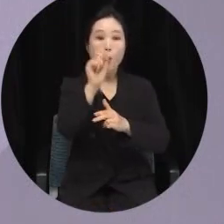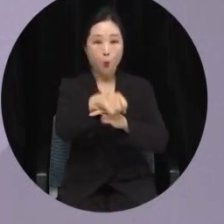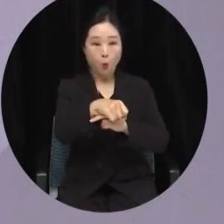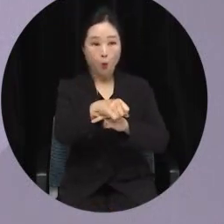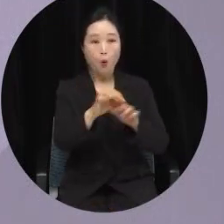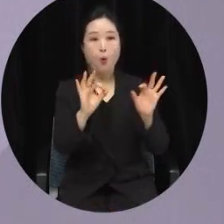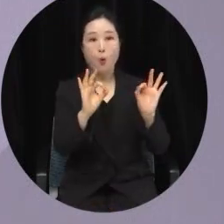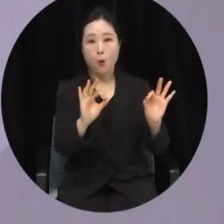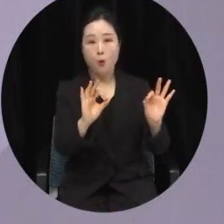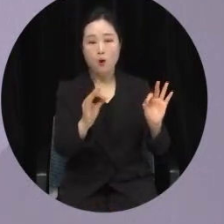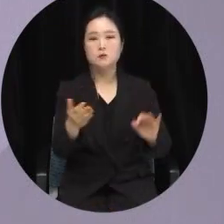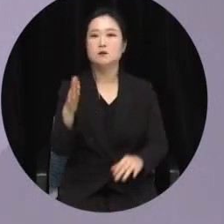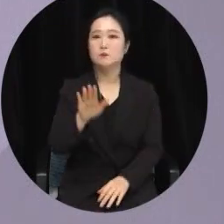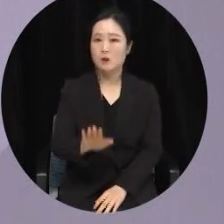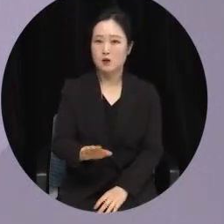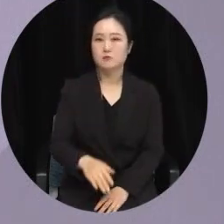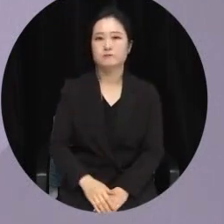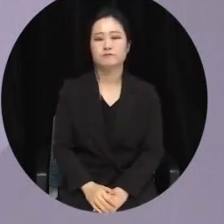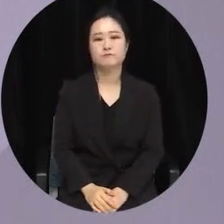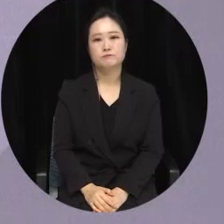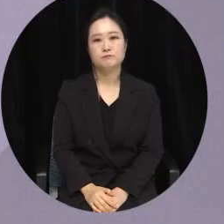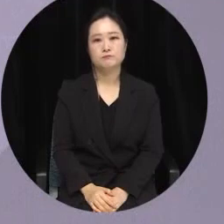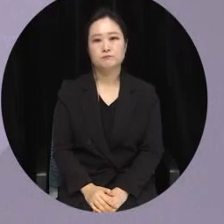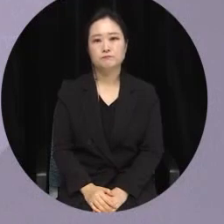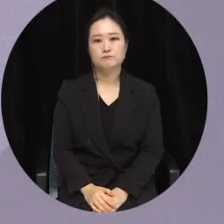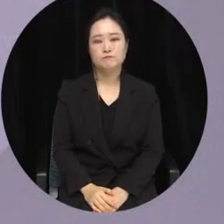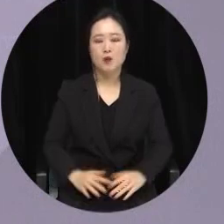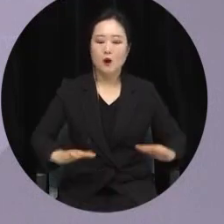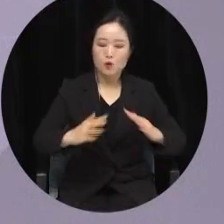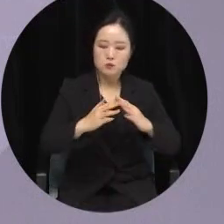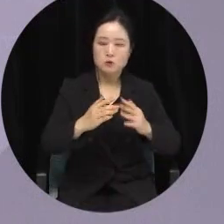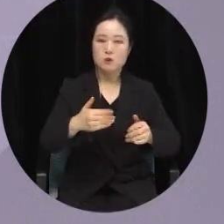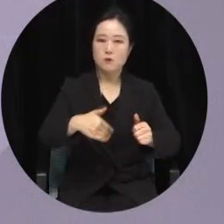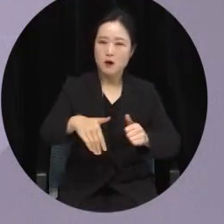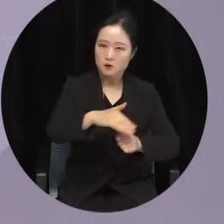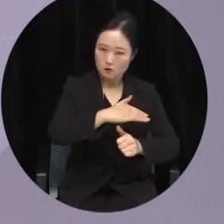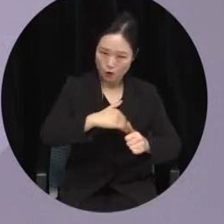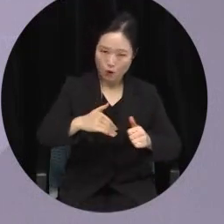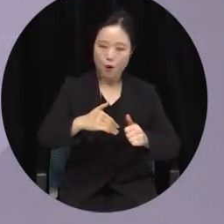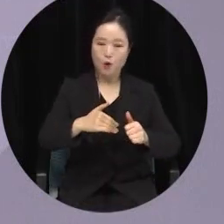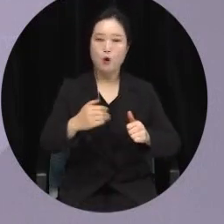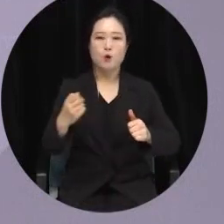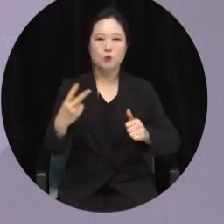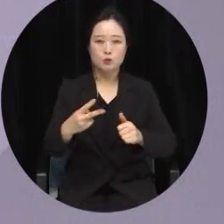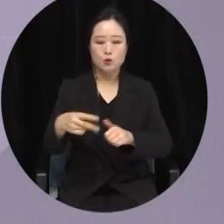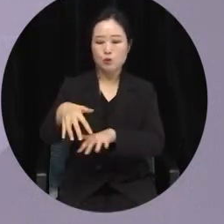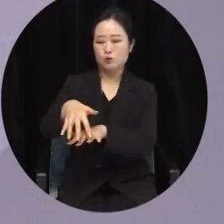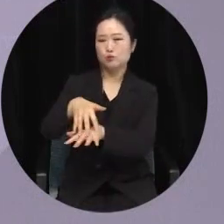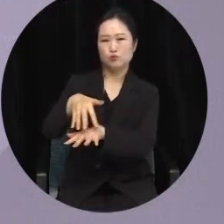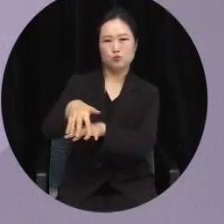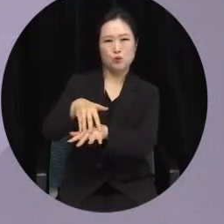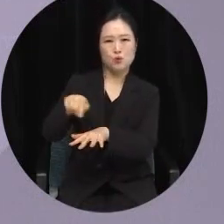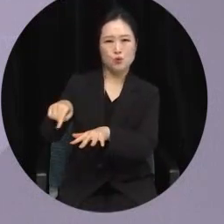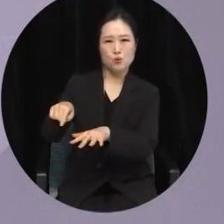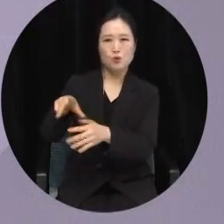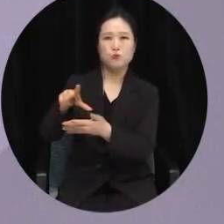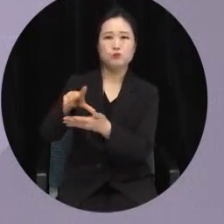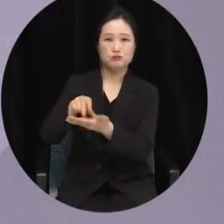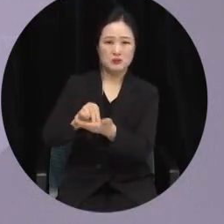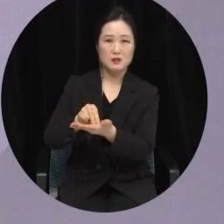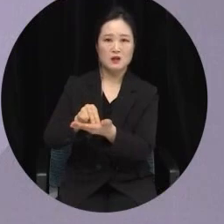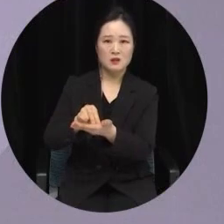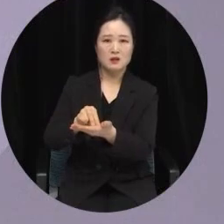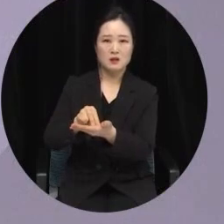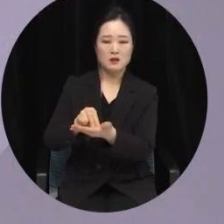되고 있습니다만 여러 가지 건설 환경 그리고 구조적으로 불리한 그